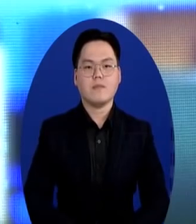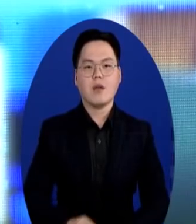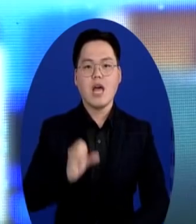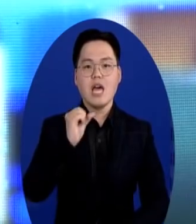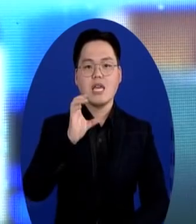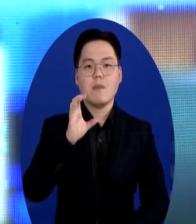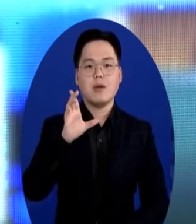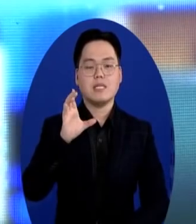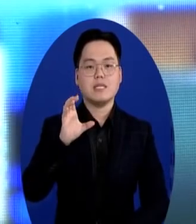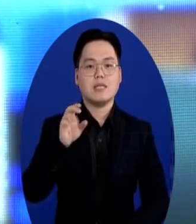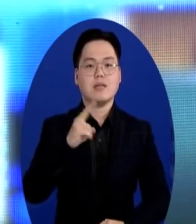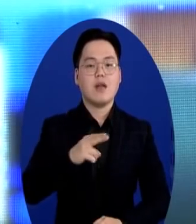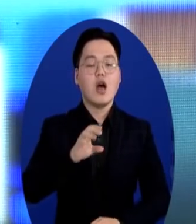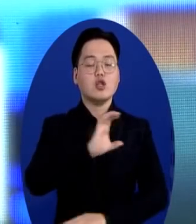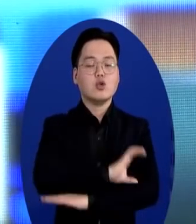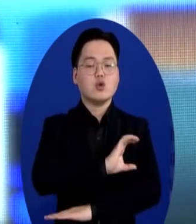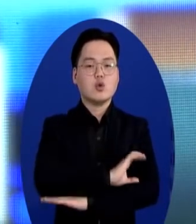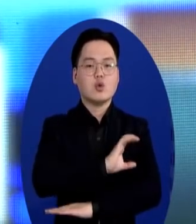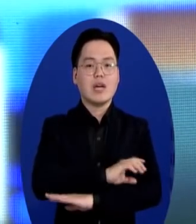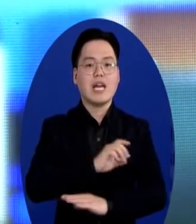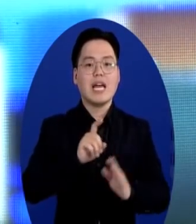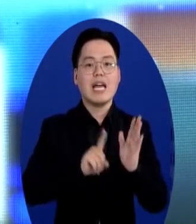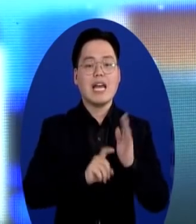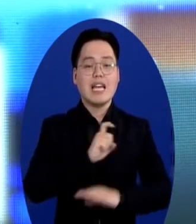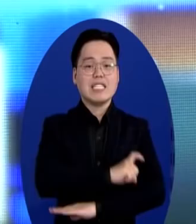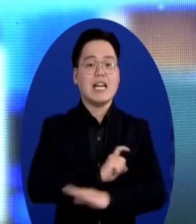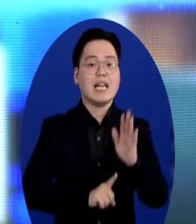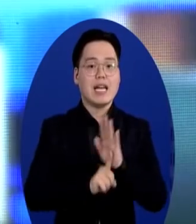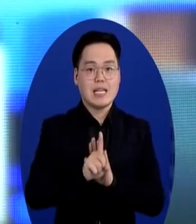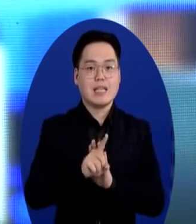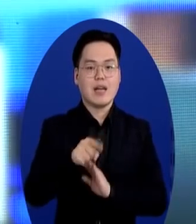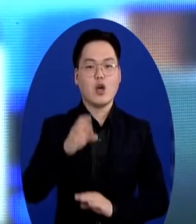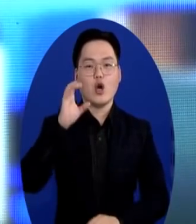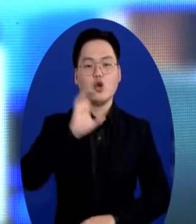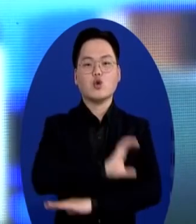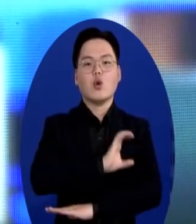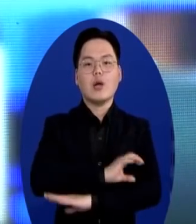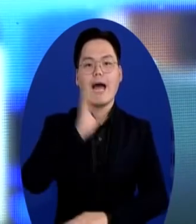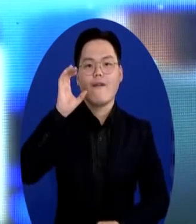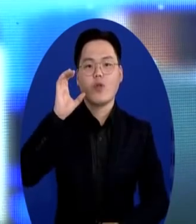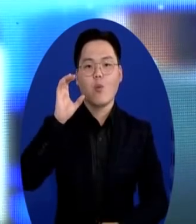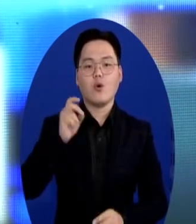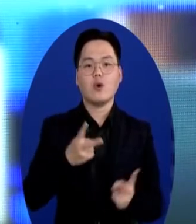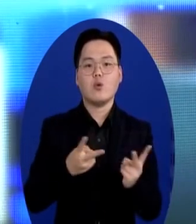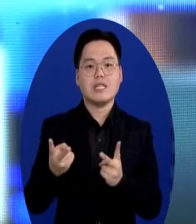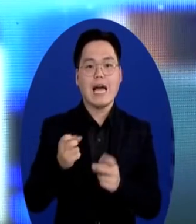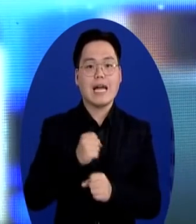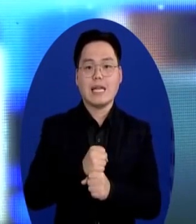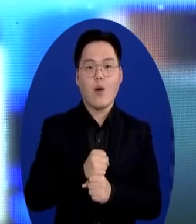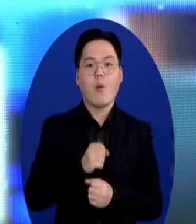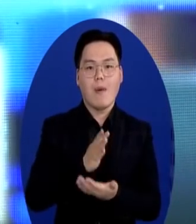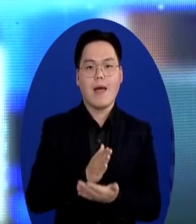Ерөнхий боловсролын сургуулийн хичээл сургалт эхэлсэн чи сургуулийн автобус явж эхлээгүй байна. Тиймээс замын төгжрөл их байгаа гэж тээврийн цагдаагийн албанаас мэдээлж